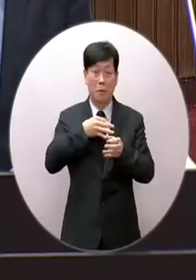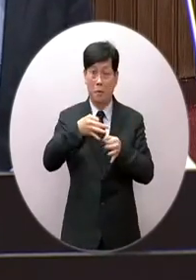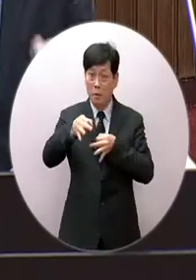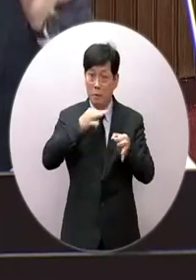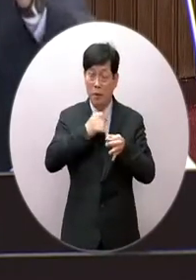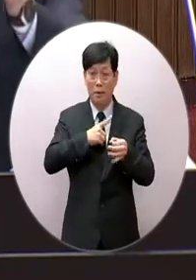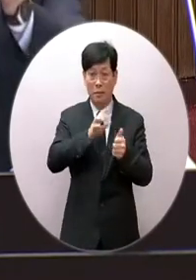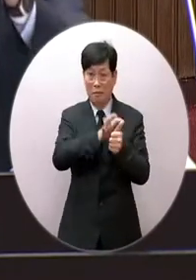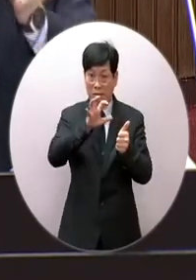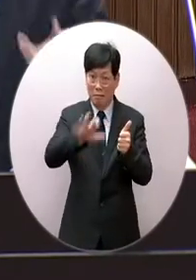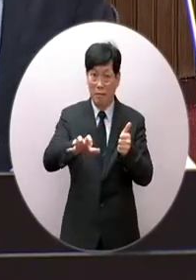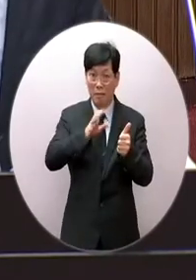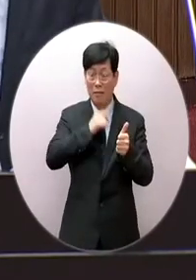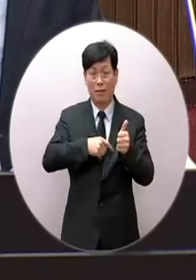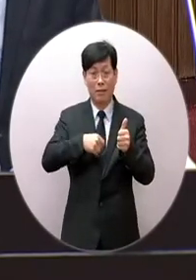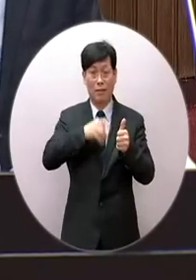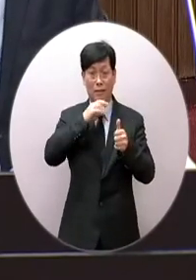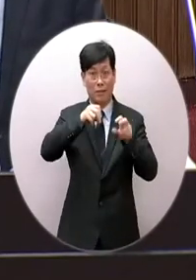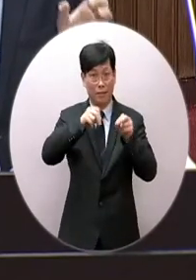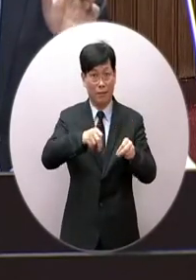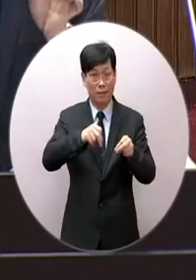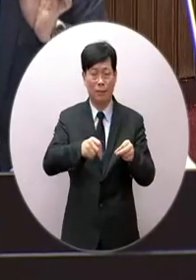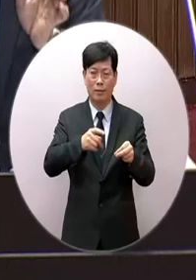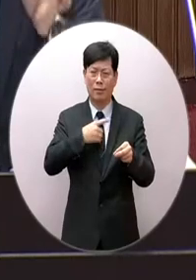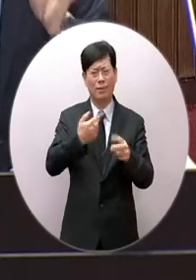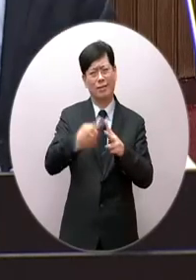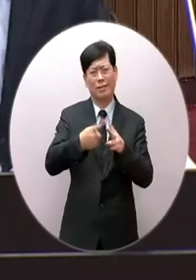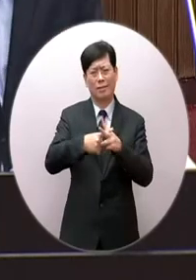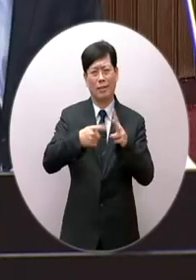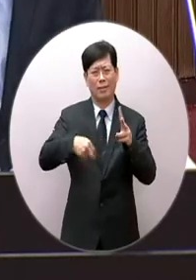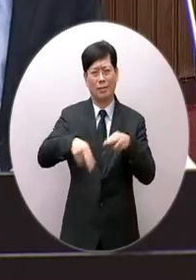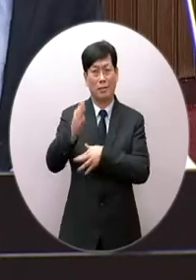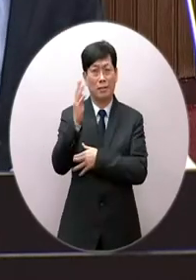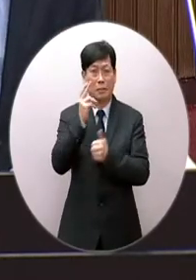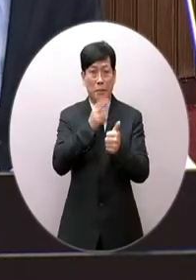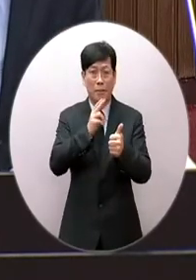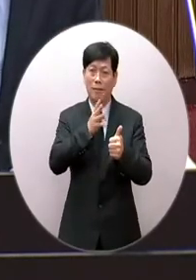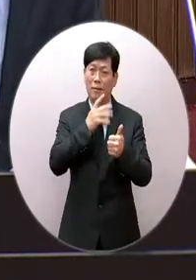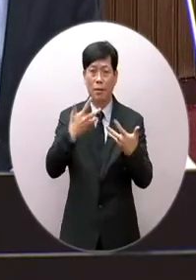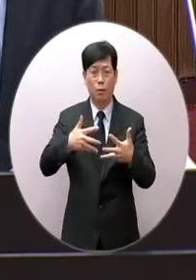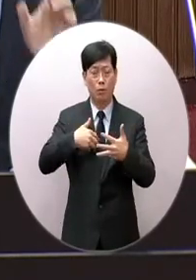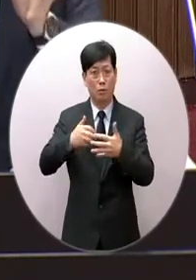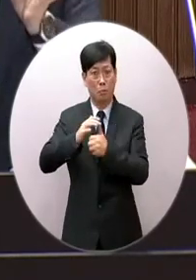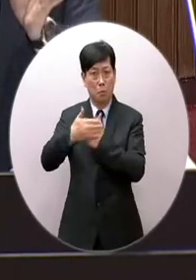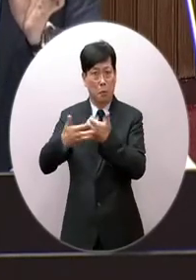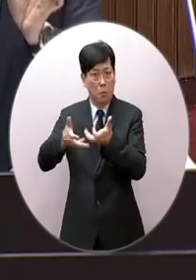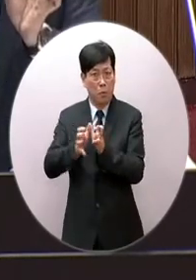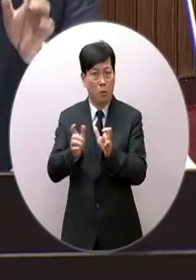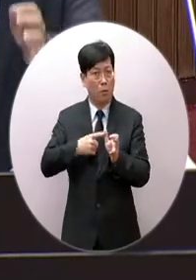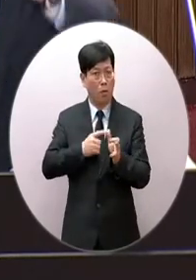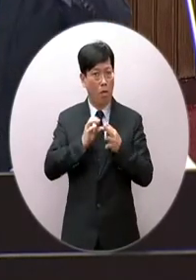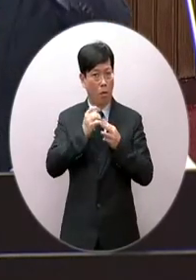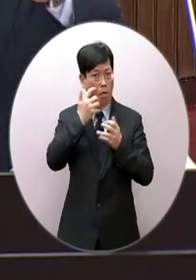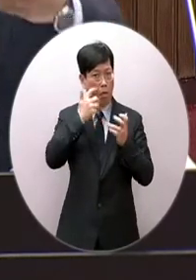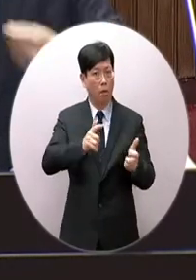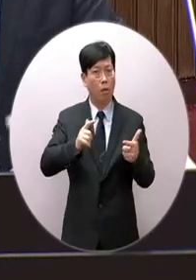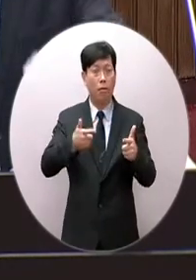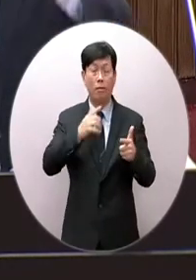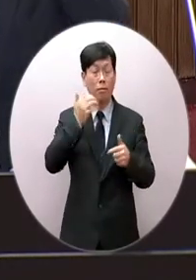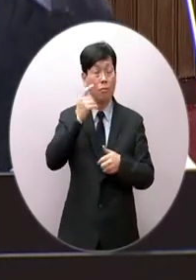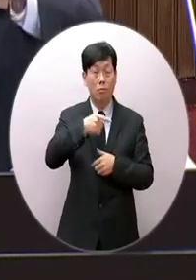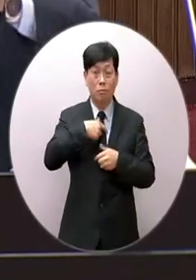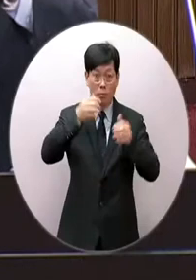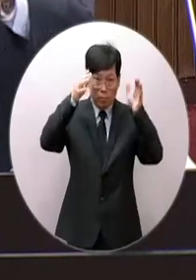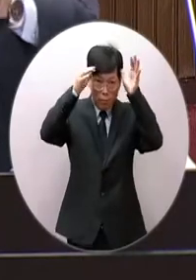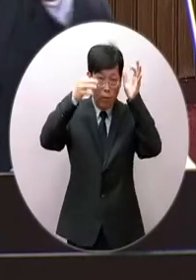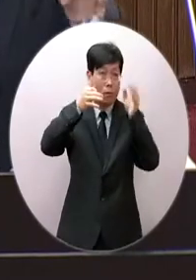约，这是一个小的行政命令，但是引起动保团体相当高的关注，因为其中有一个部分说，犬猫买卖